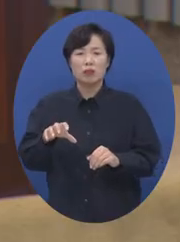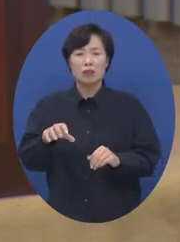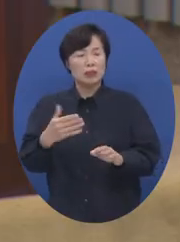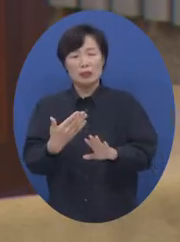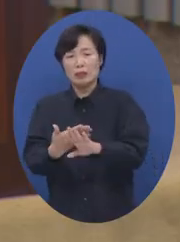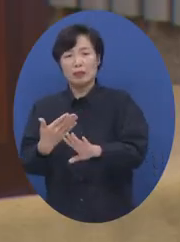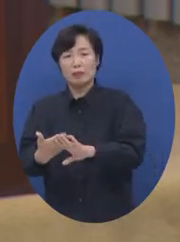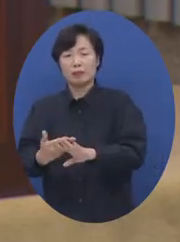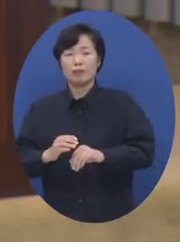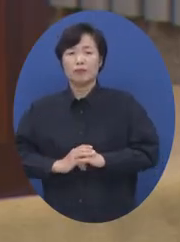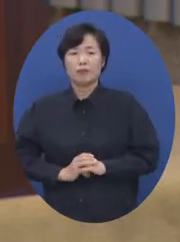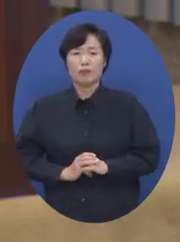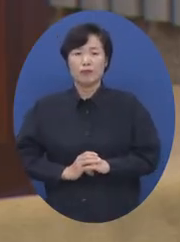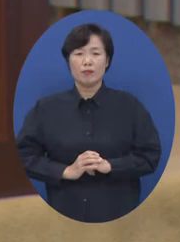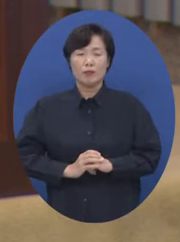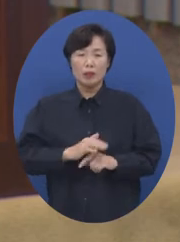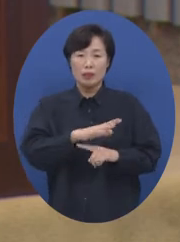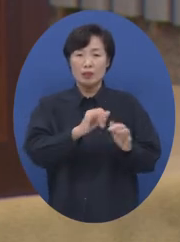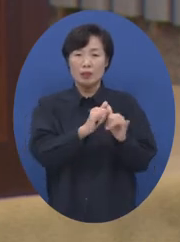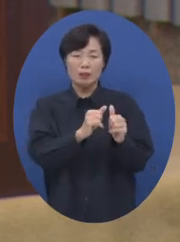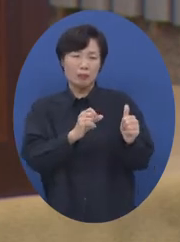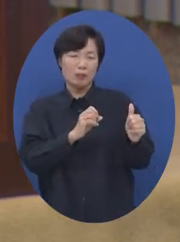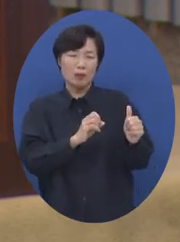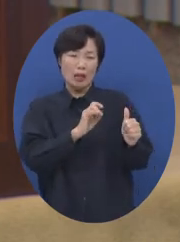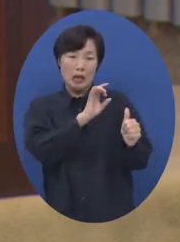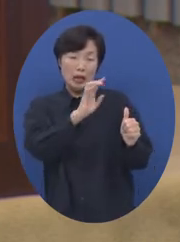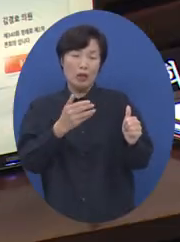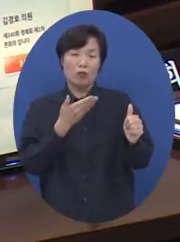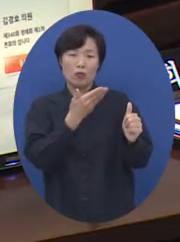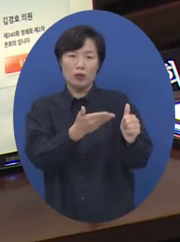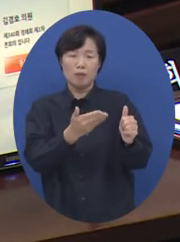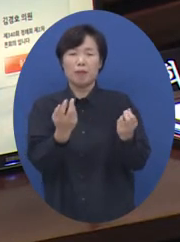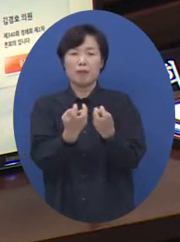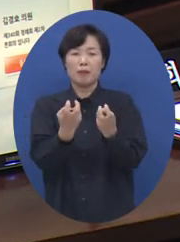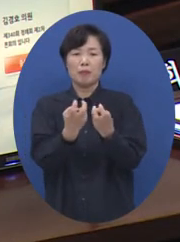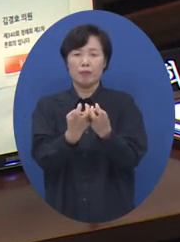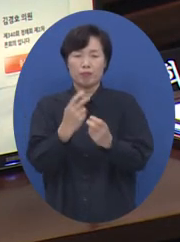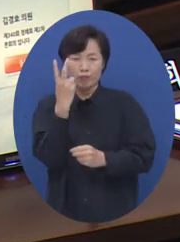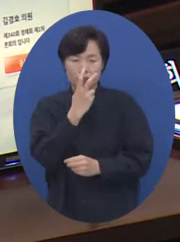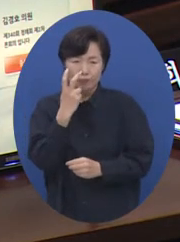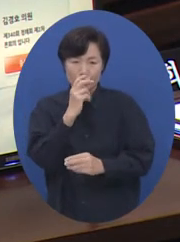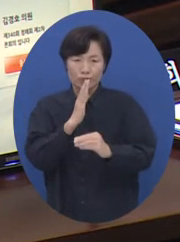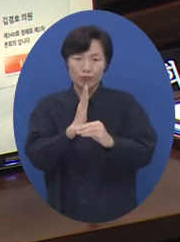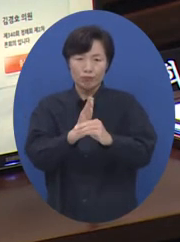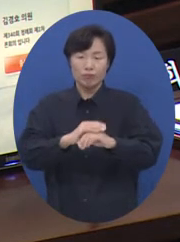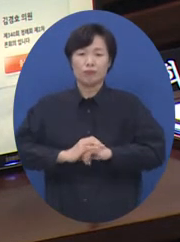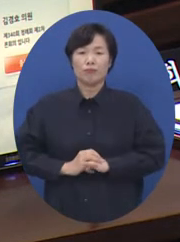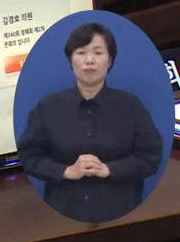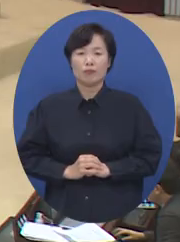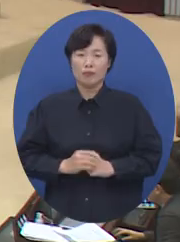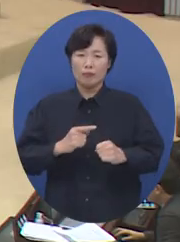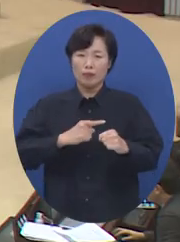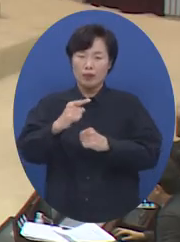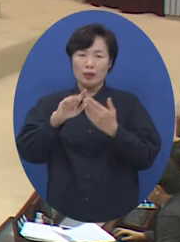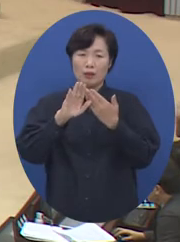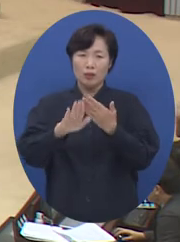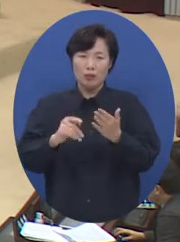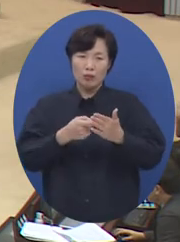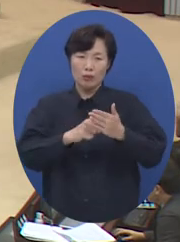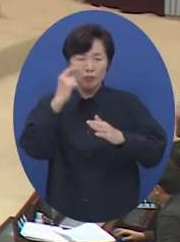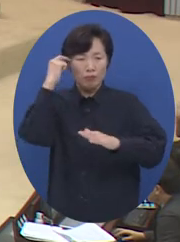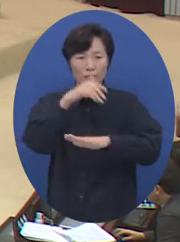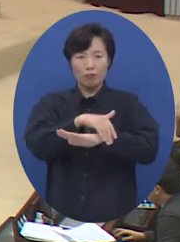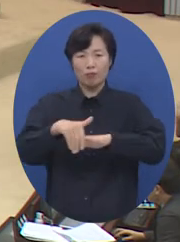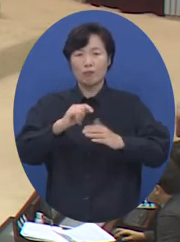세대주에게 지원했다면 농민 개개인에게 지원하는 방안 등을 검토하고 있다며 조례 제정과 사회보장 협의 등을 거쳐 내년 하반기에